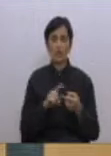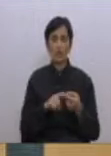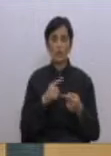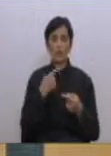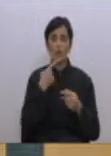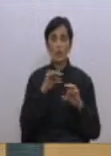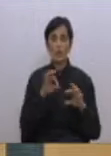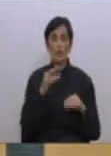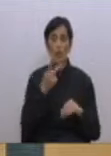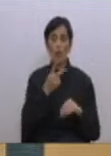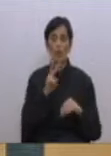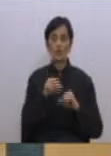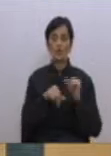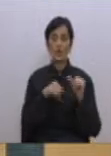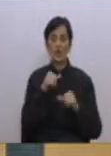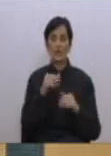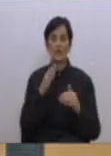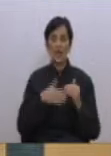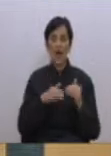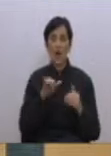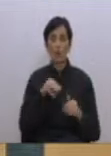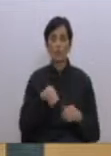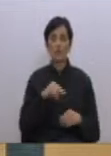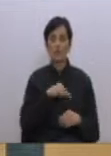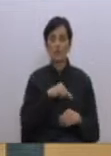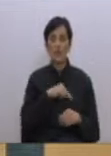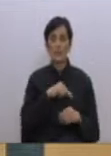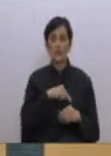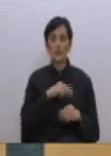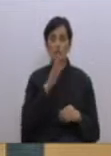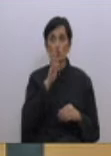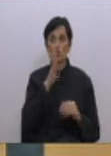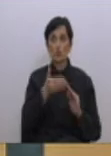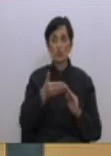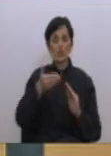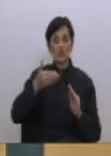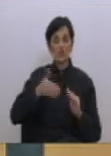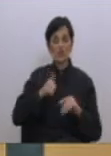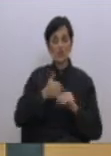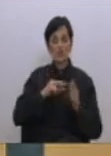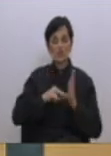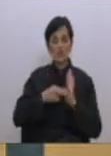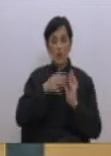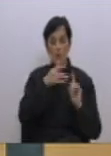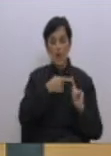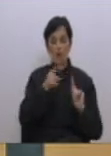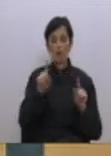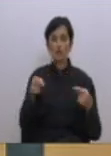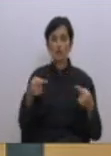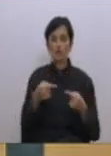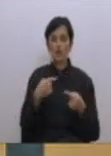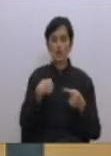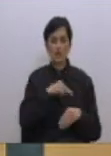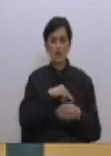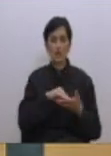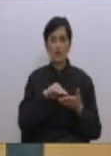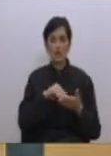ვთქვათ, 2022 წელს დასრულდა აუდიტის სამსახურის წინა ხუთწლიანი სტრატეგიის პერიოდი. შესაბამისად, ჩვენ